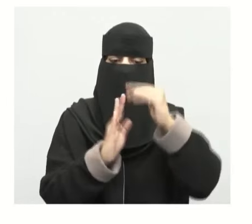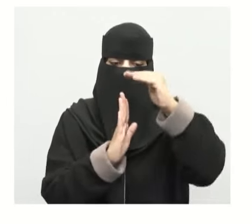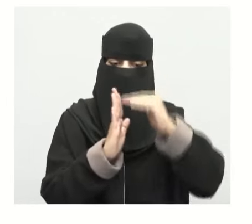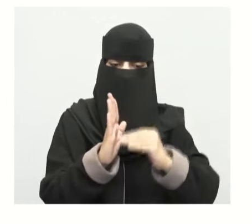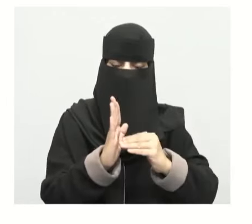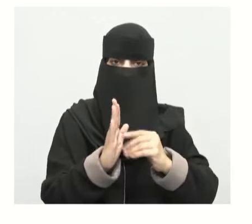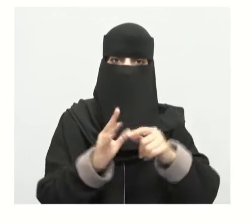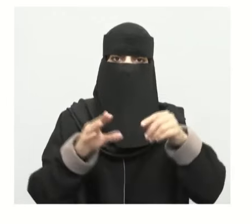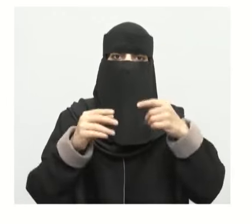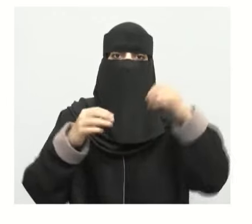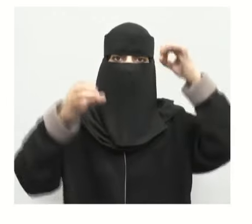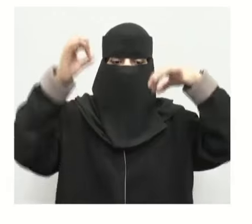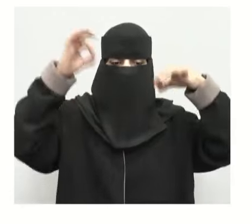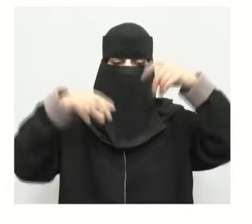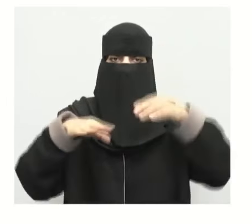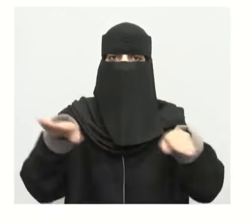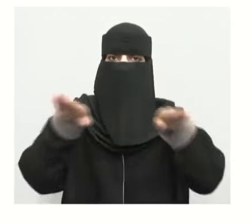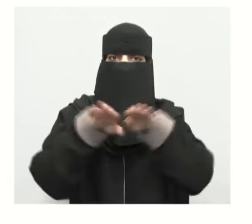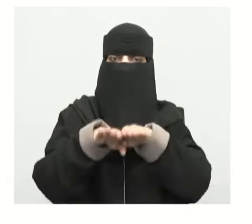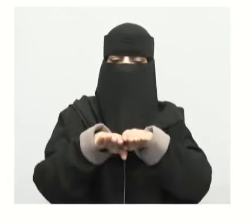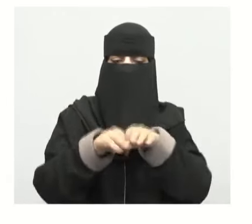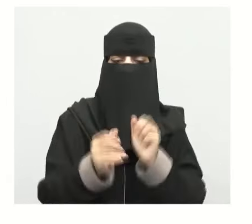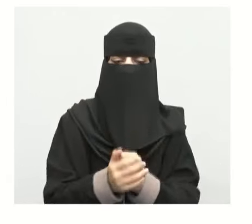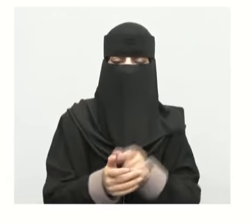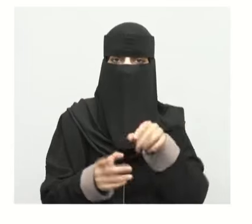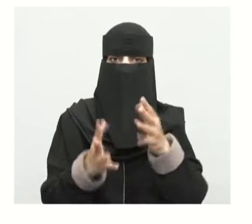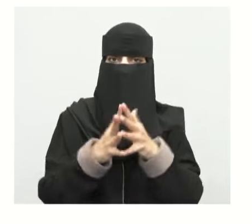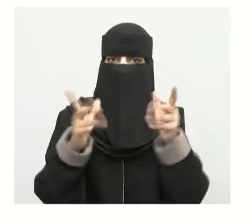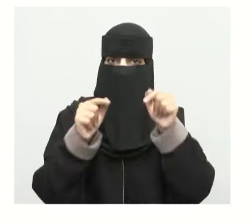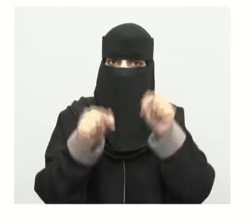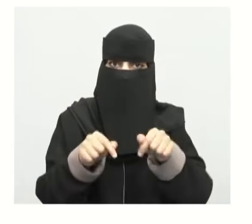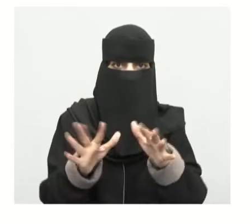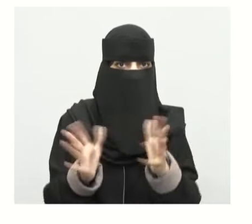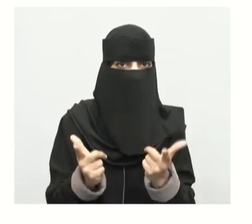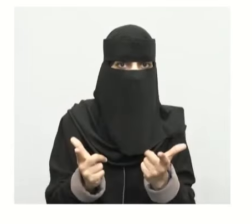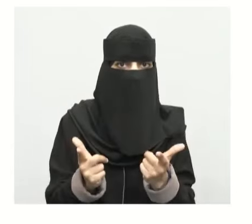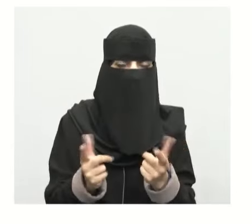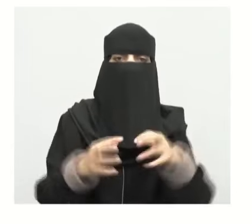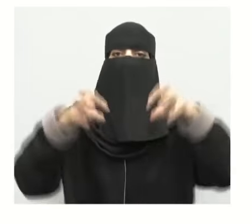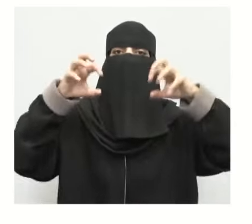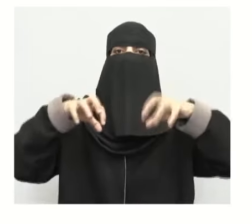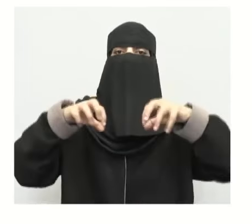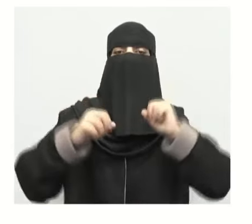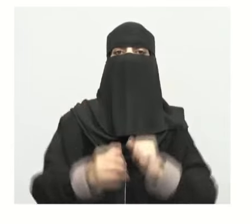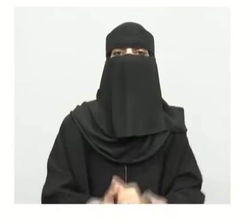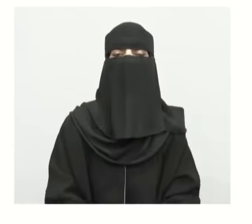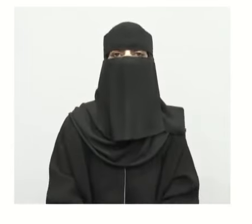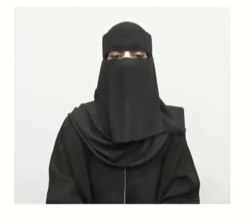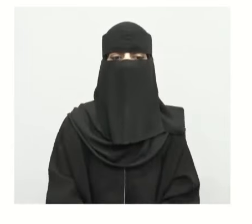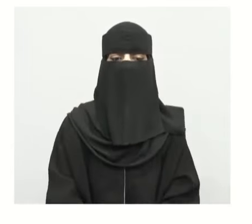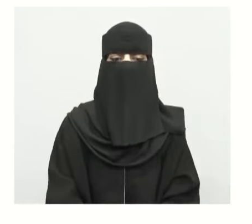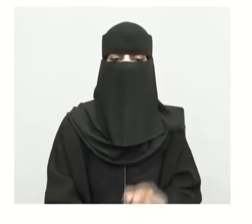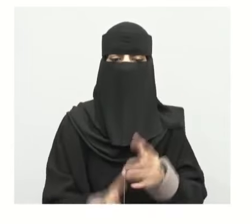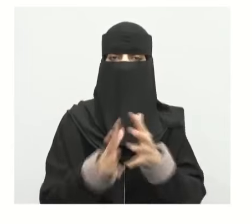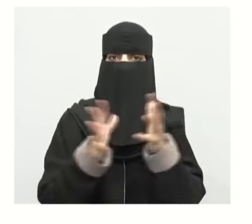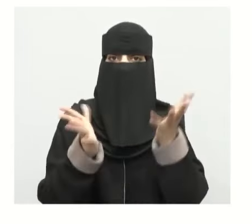الحراره والرطوبه معتدلين والتي تكثر فيها الامطار اذا